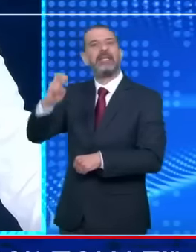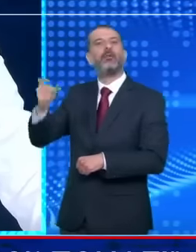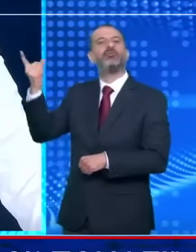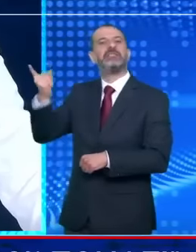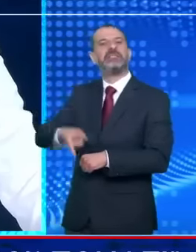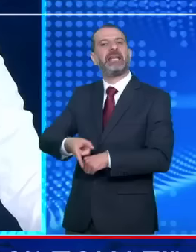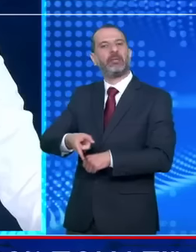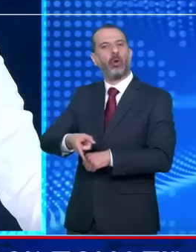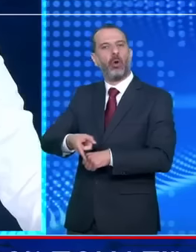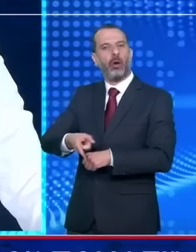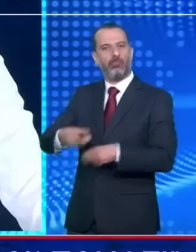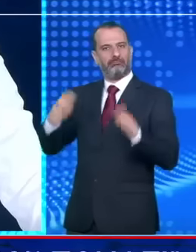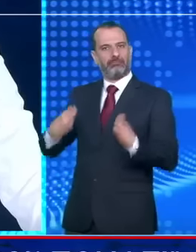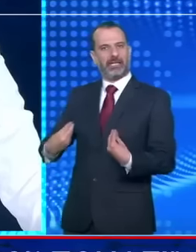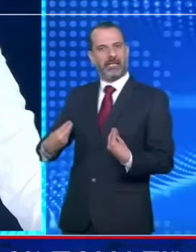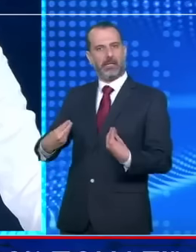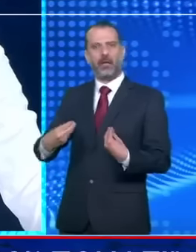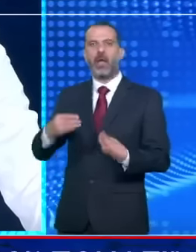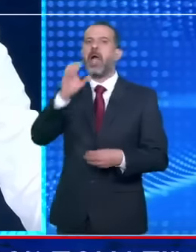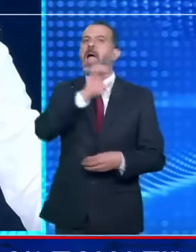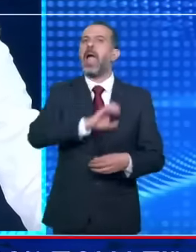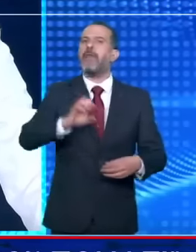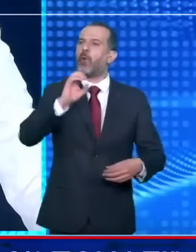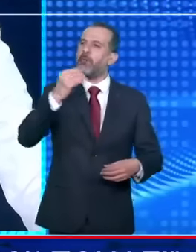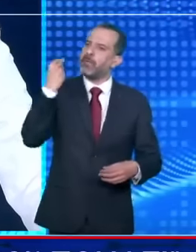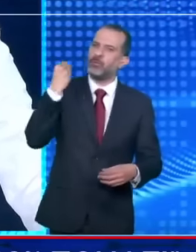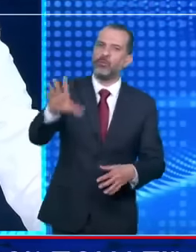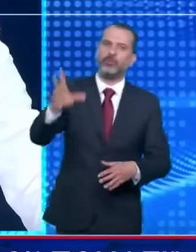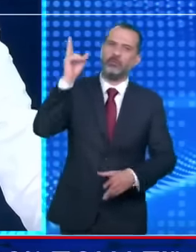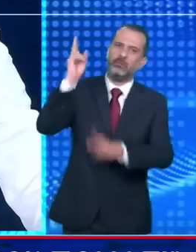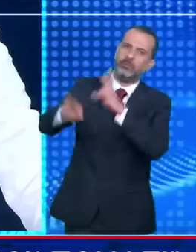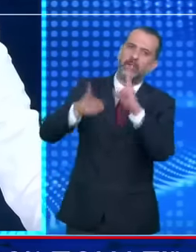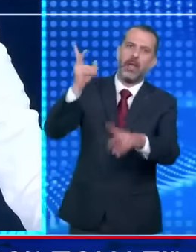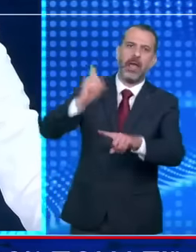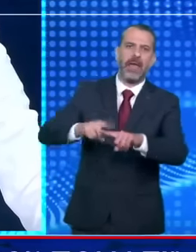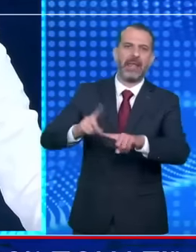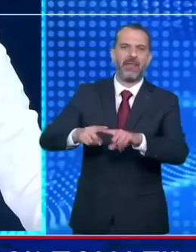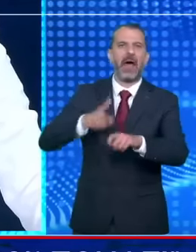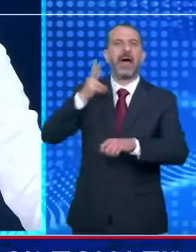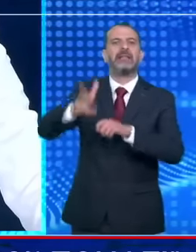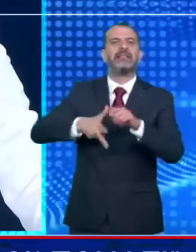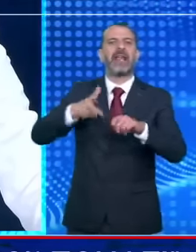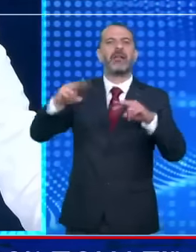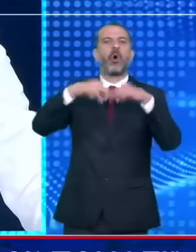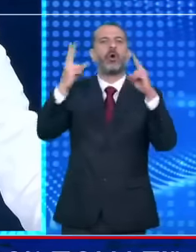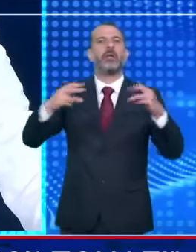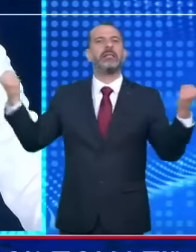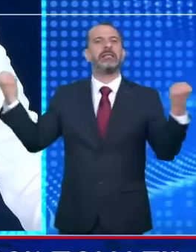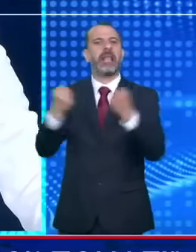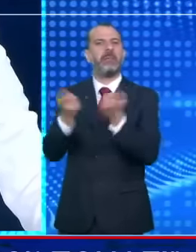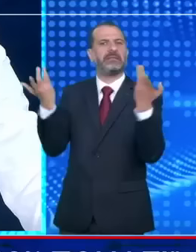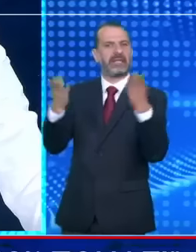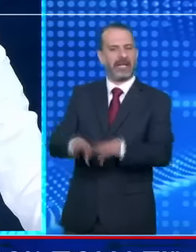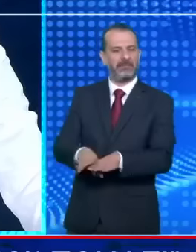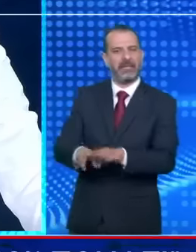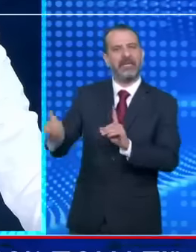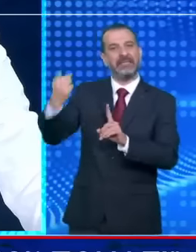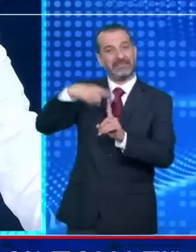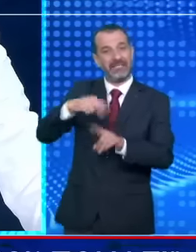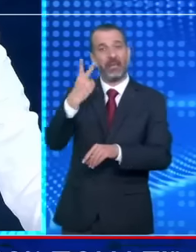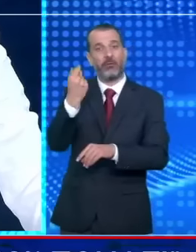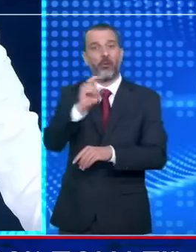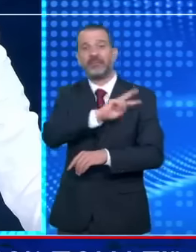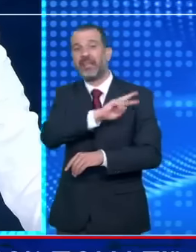καταδικάζει το κράτος δικαίου στην Ελλάδα, που υπάρχει συγκάλυψη στα Τέμπη και που ελέγχεται η χώρα μας αυτή τη στιγμή για 2,5